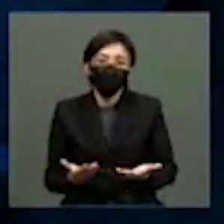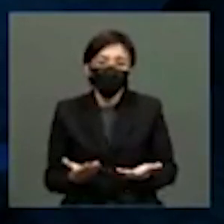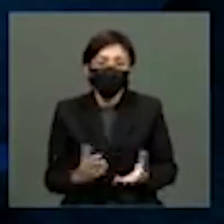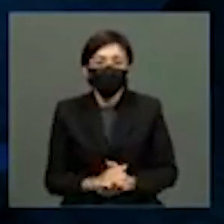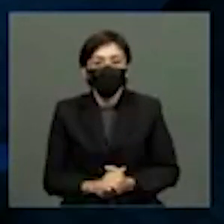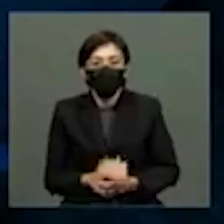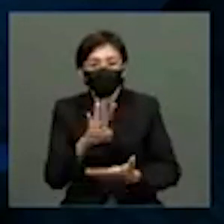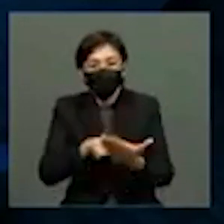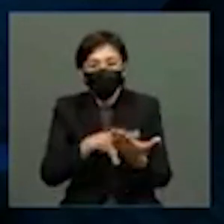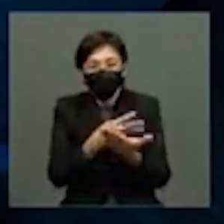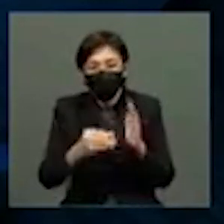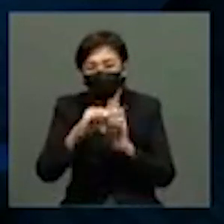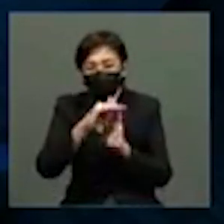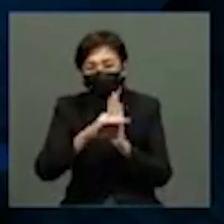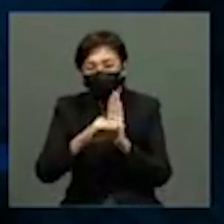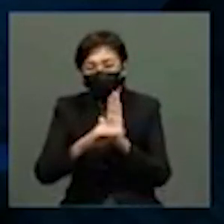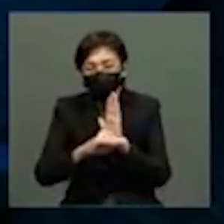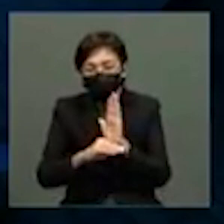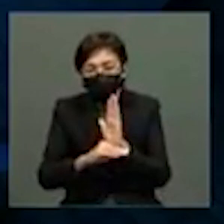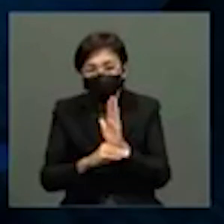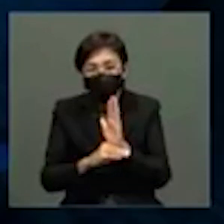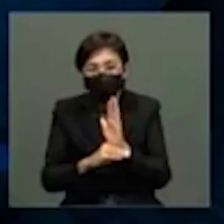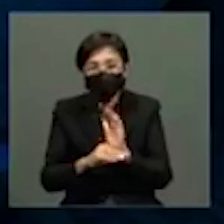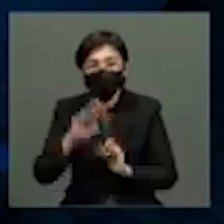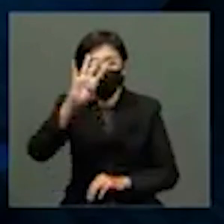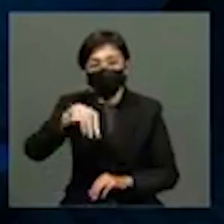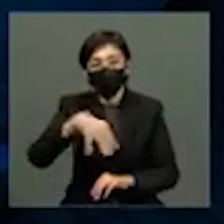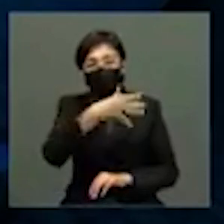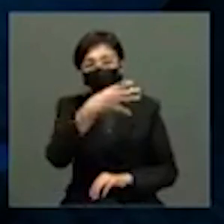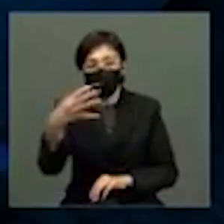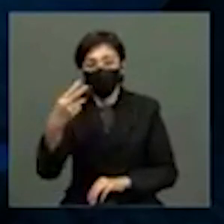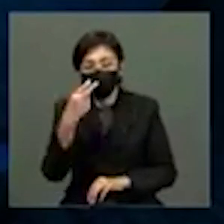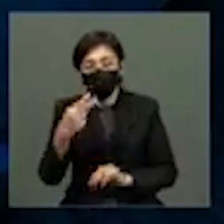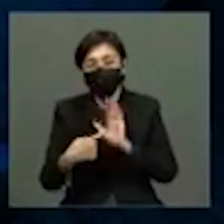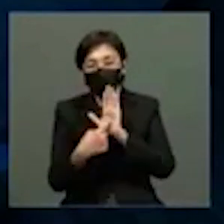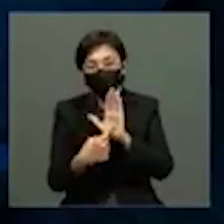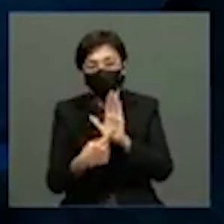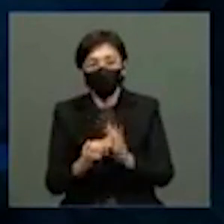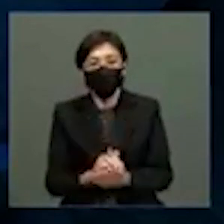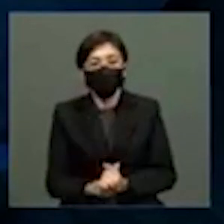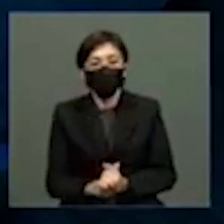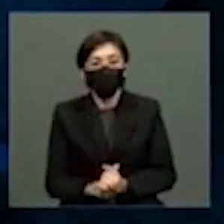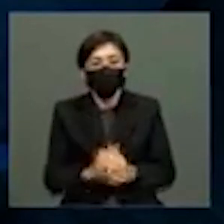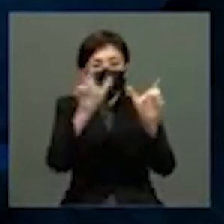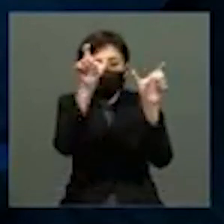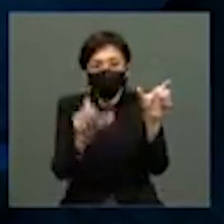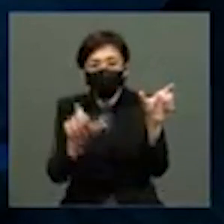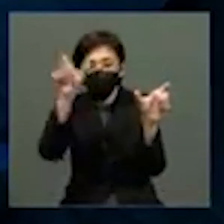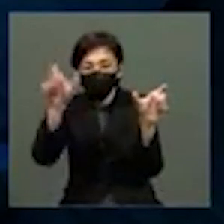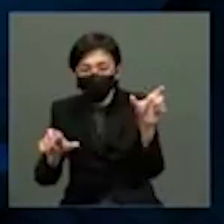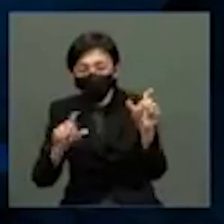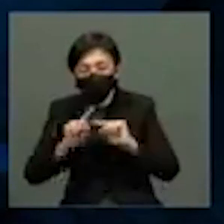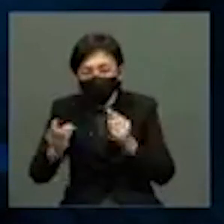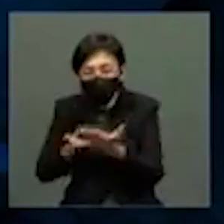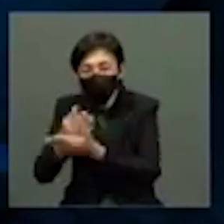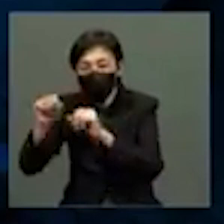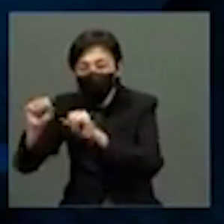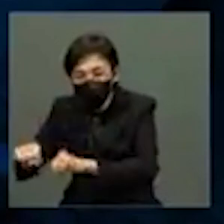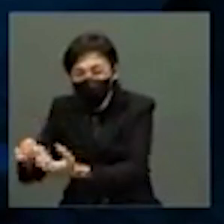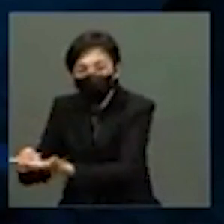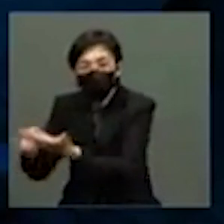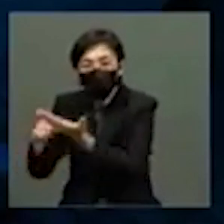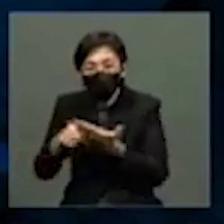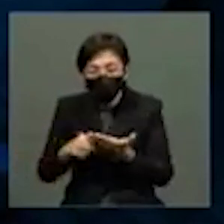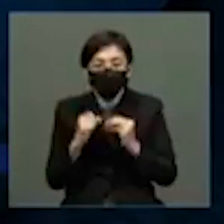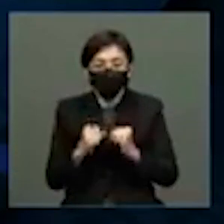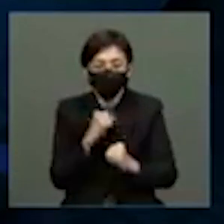าตรการต่างๆที่เกิดขึ้นมาผมขออนุญาตให้เห็นเป็นภาพฉายขึ้นไปนะครับมีเยอะแยะมากมายซึ่งเขาตกลงกันมาแล้วจะปฏิบัติกันอย่างดี